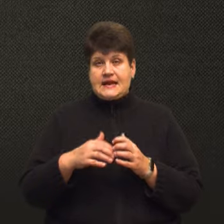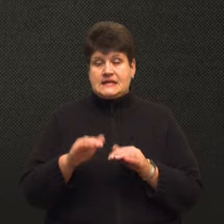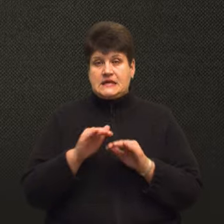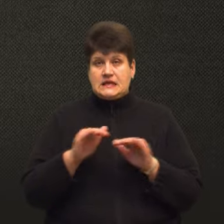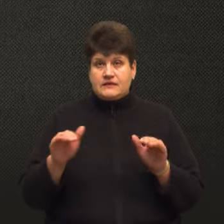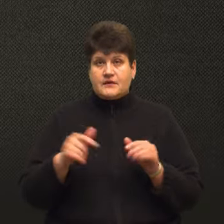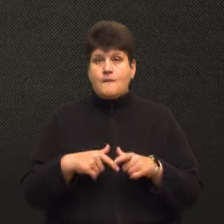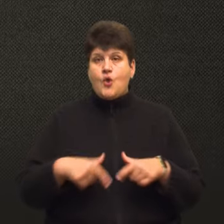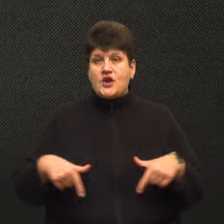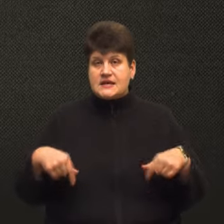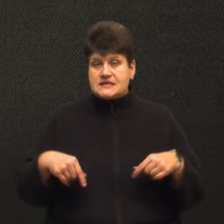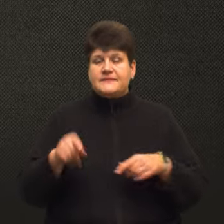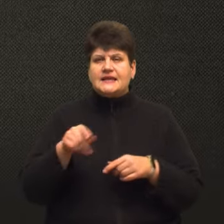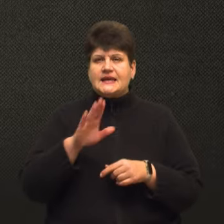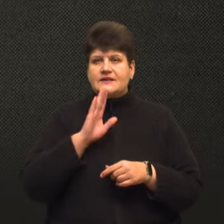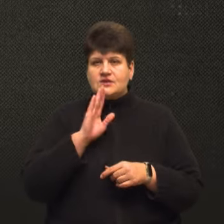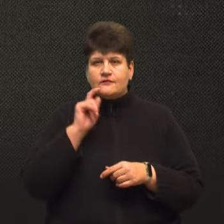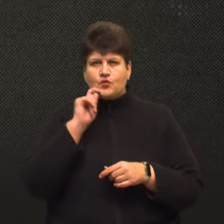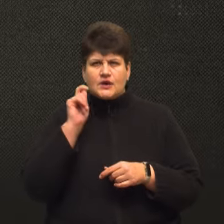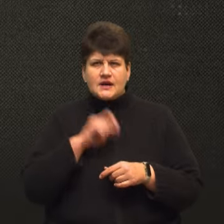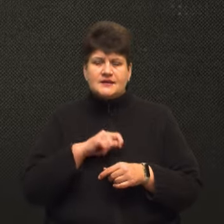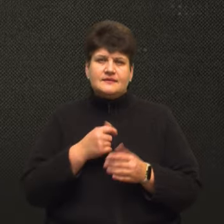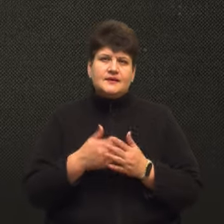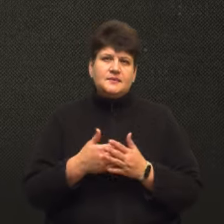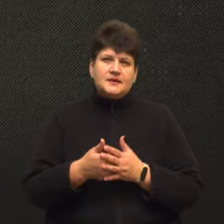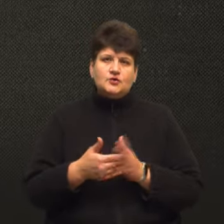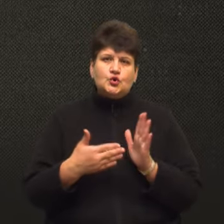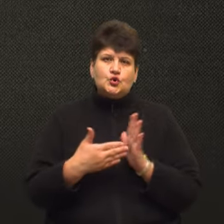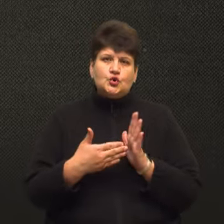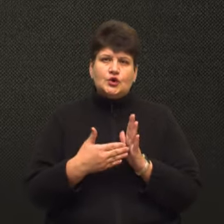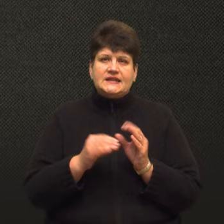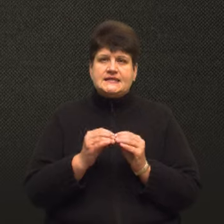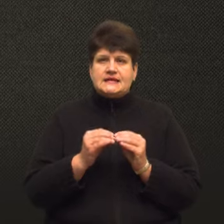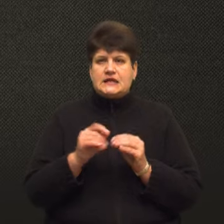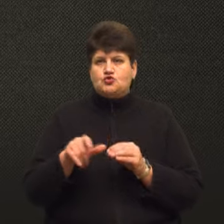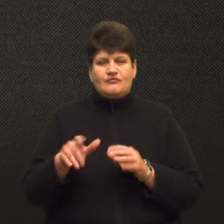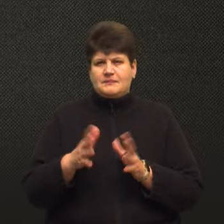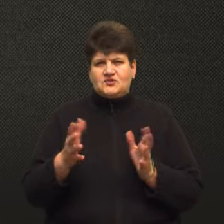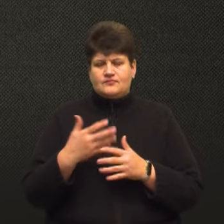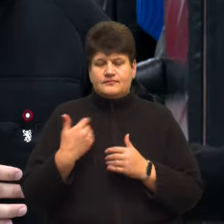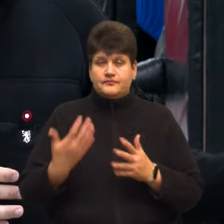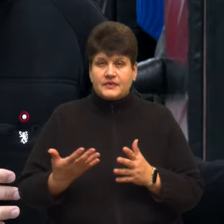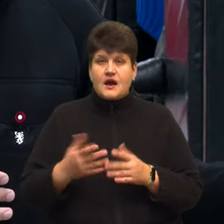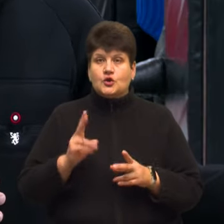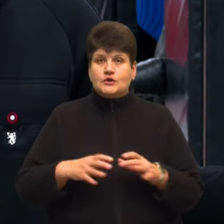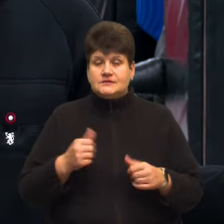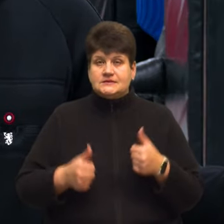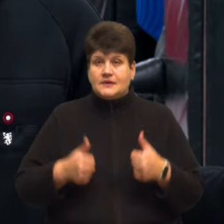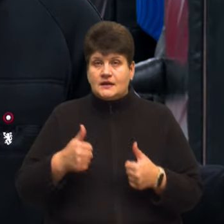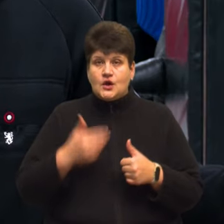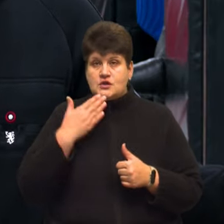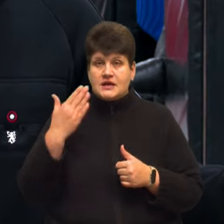поясів дівчат в Україні там напевно що до 10 чоловік не більше А особливо тих хто змагається на останньому